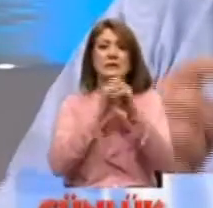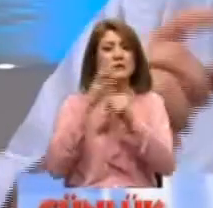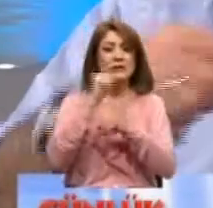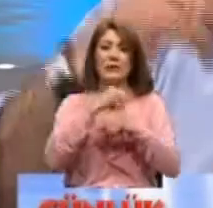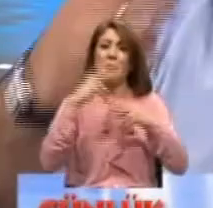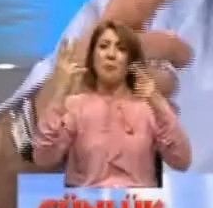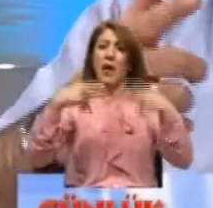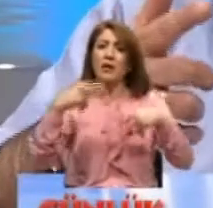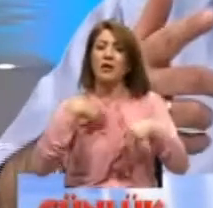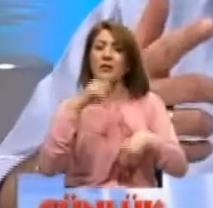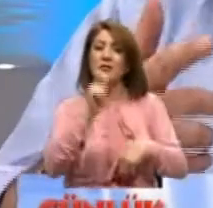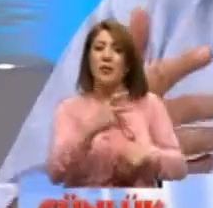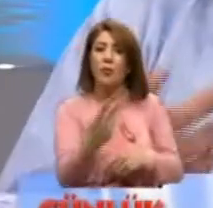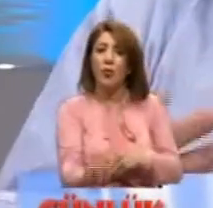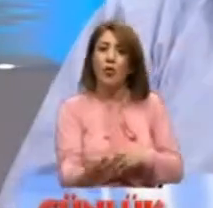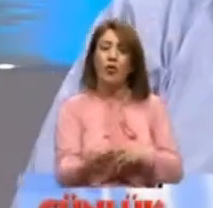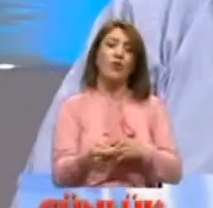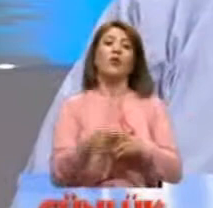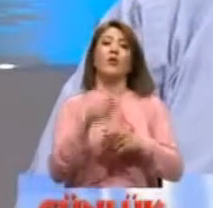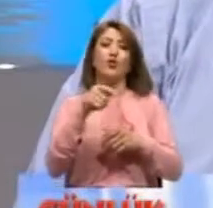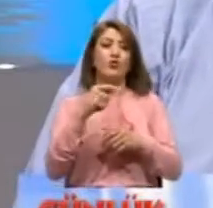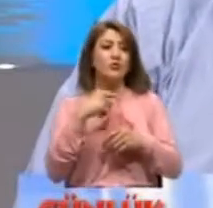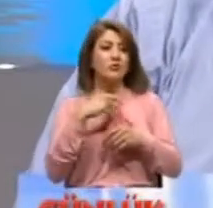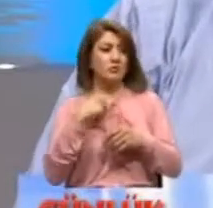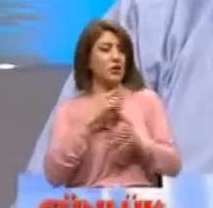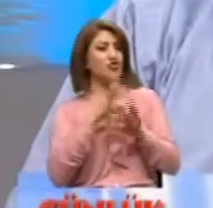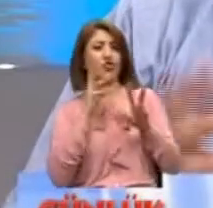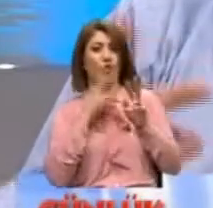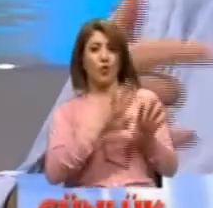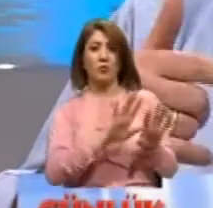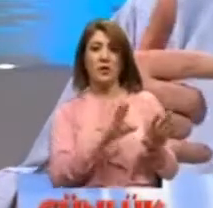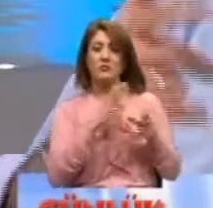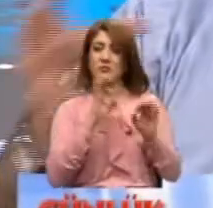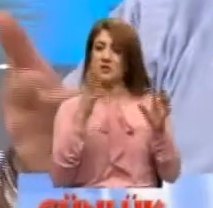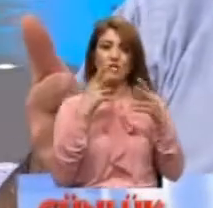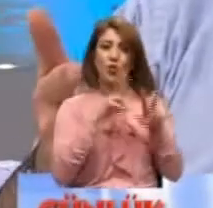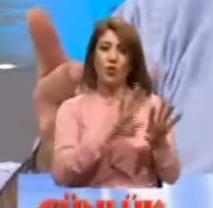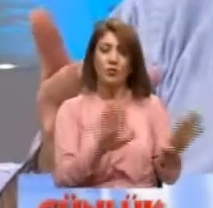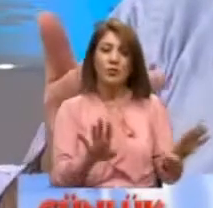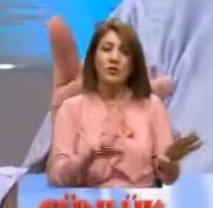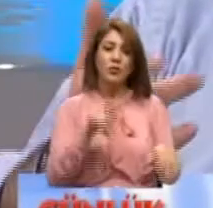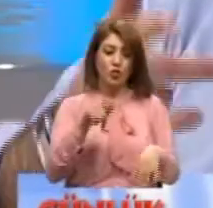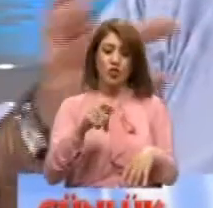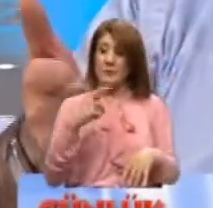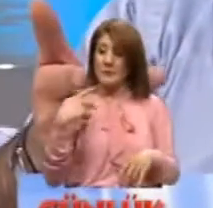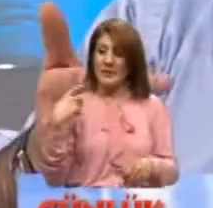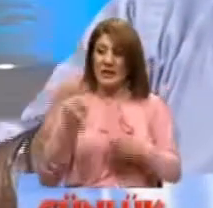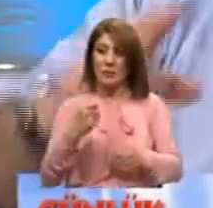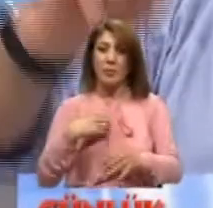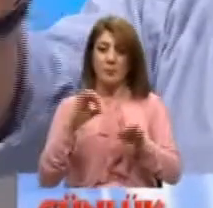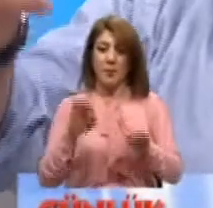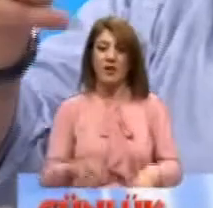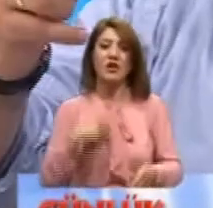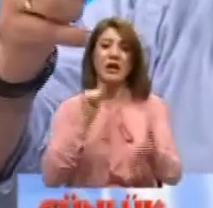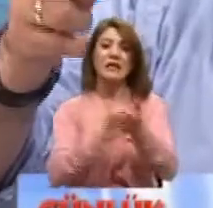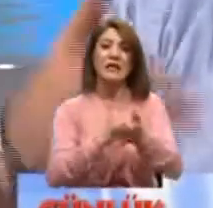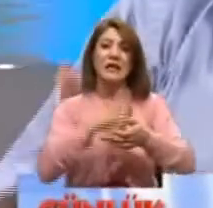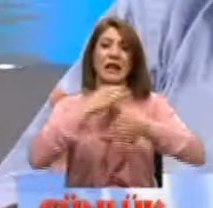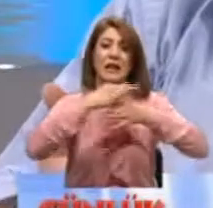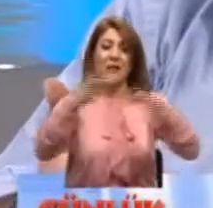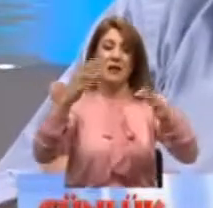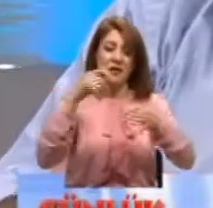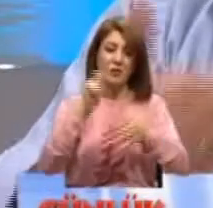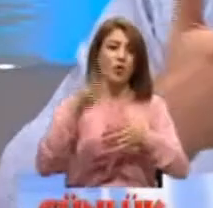mesajlaşıyorlar ilanlarla. Ajanlar. Öyle mi? Tabii. Hiç görmedim. Aa, çok vallahi hiç görmedim. Mesela nasıl diyor ki operasyon başlayacağı zaman gazete ilan veriyor. İşte kuaför